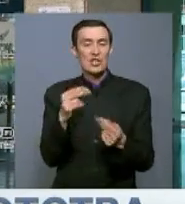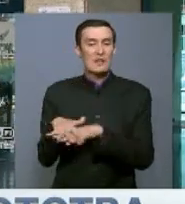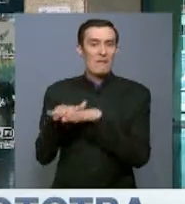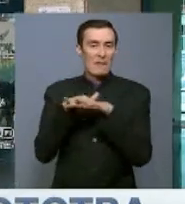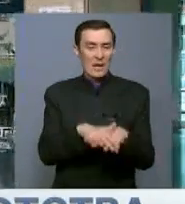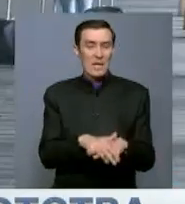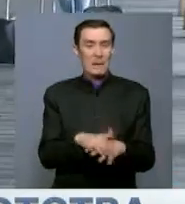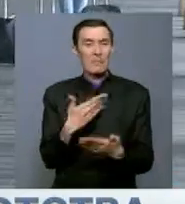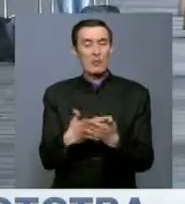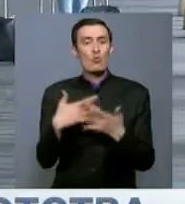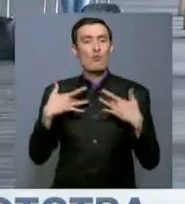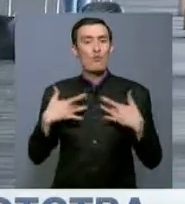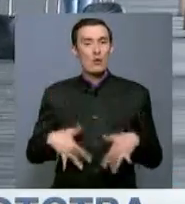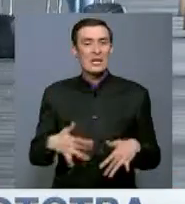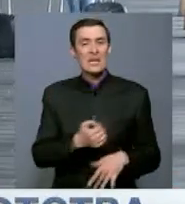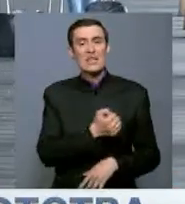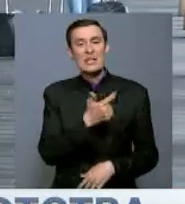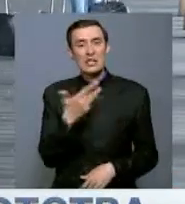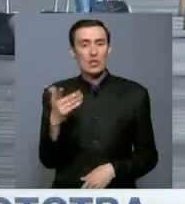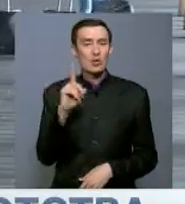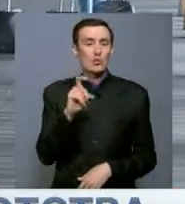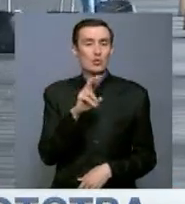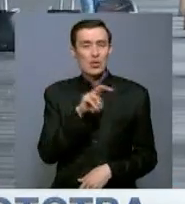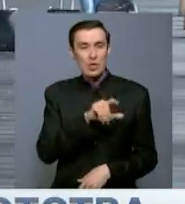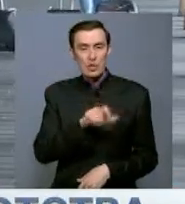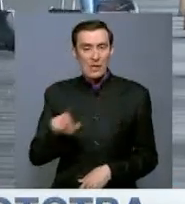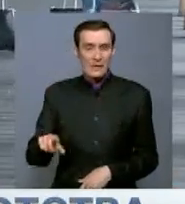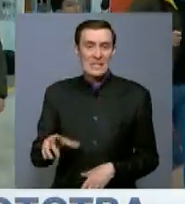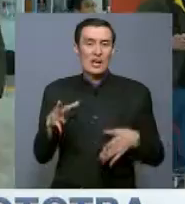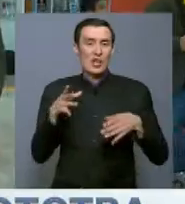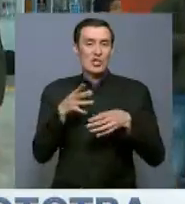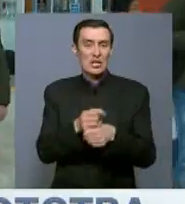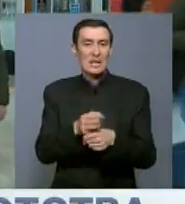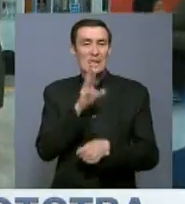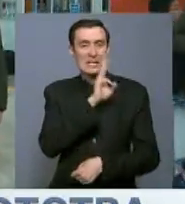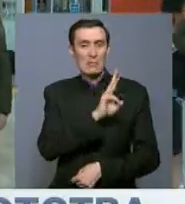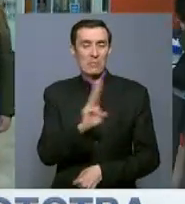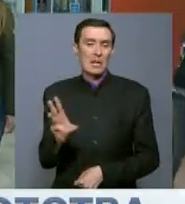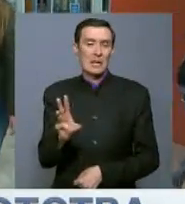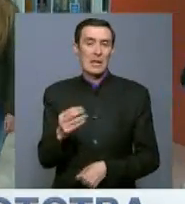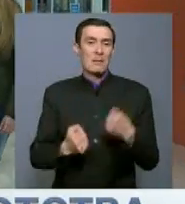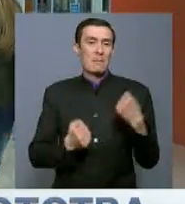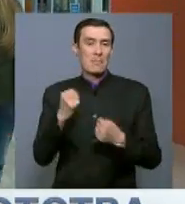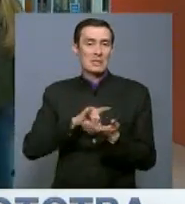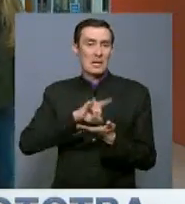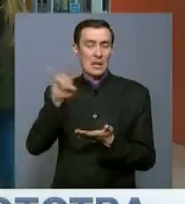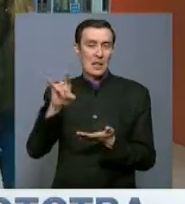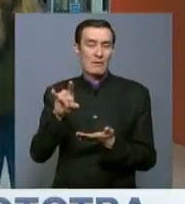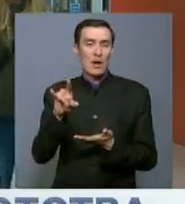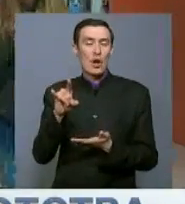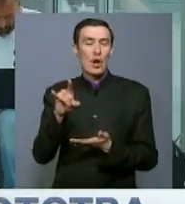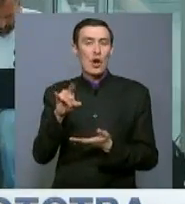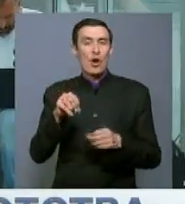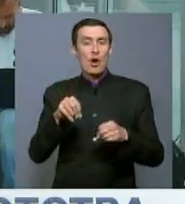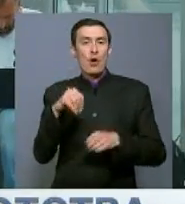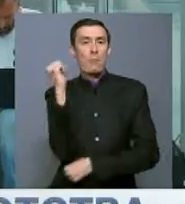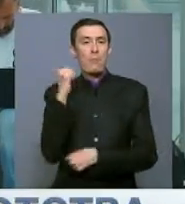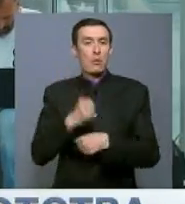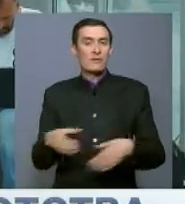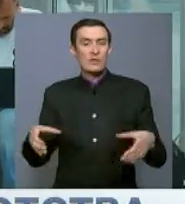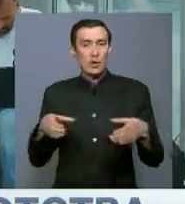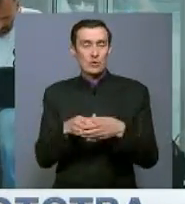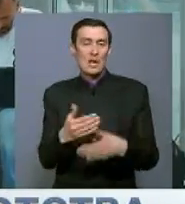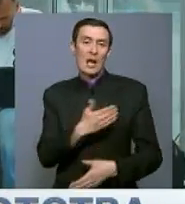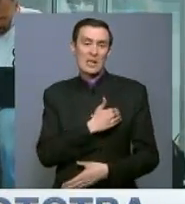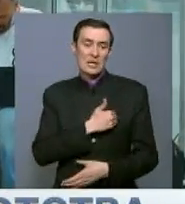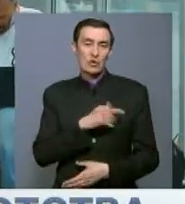он предполагал увольнение нескольких сотен человек и сокращение зарплат летного персонала. Профсоюзы хотят видеть компанию государственной